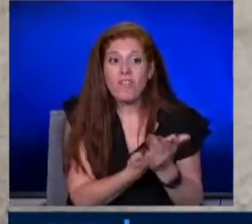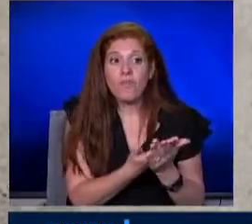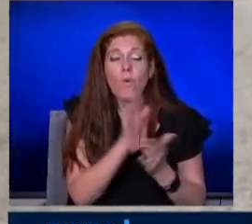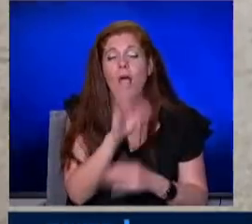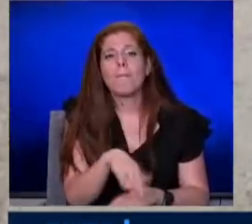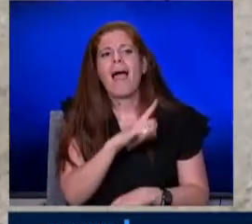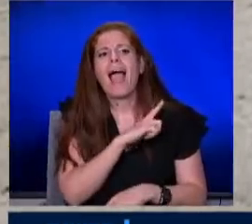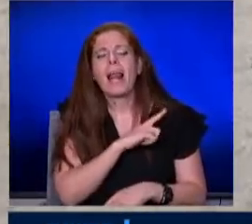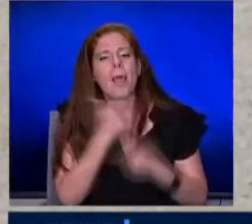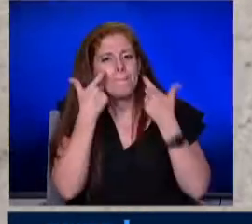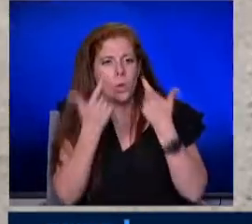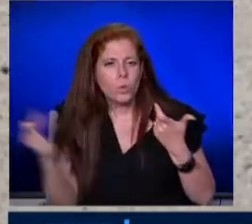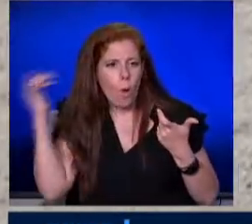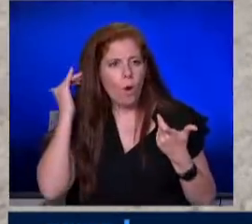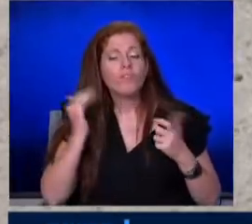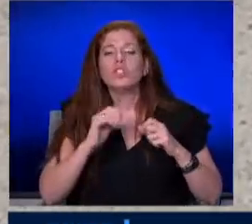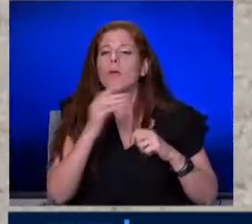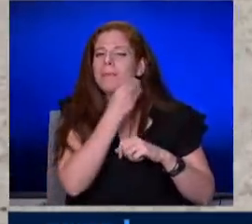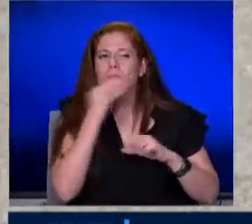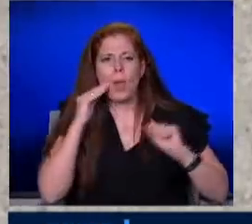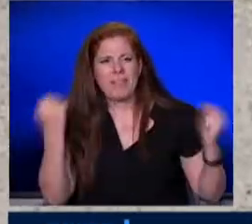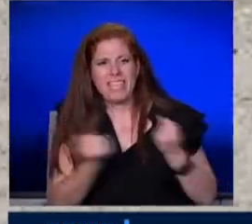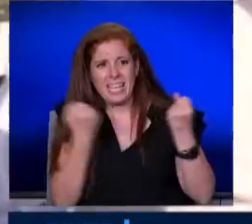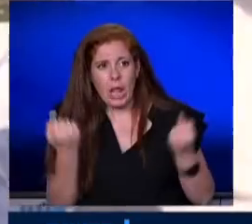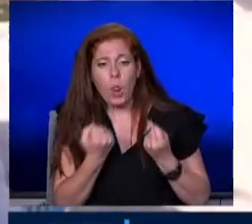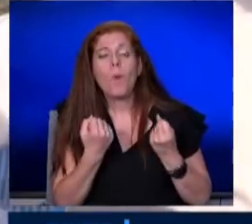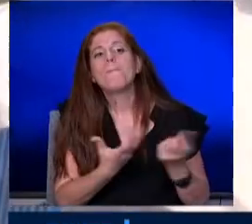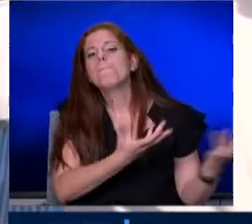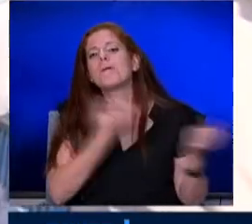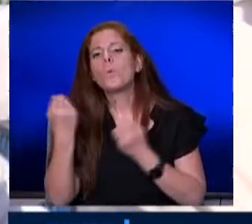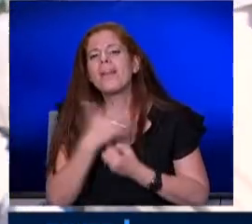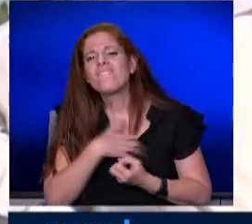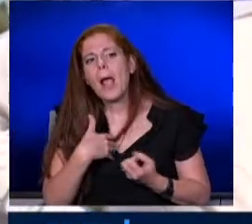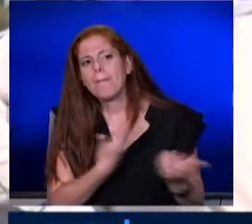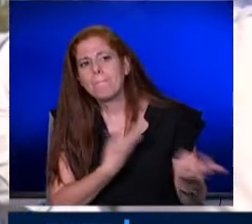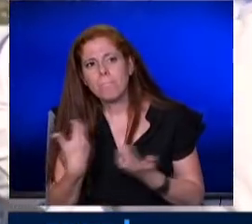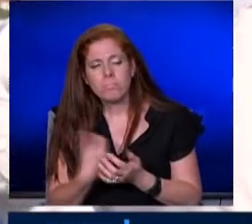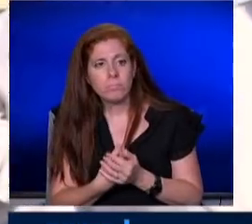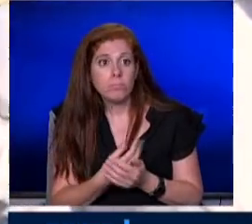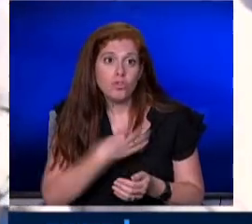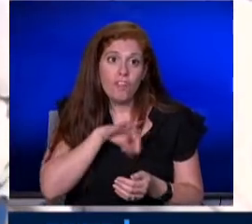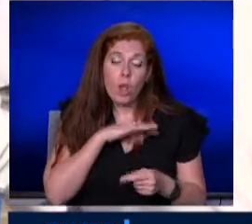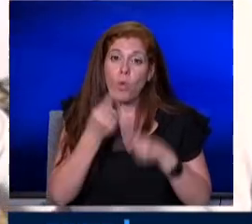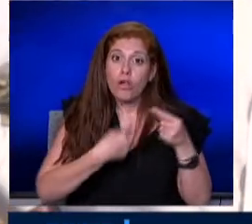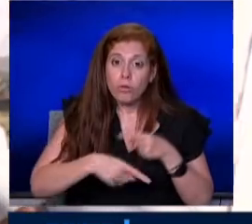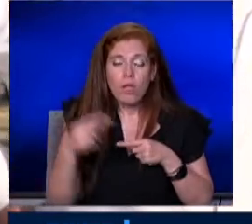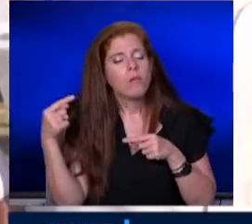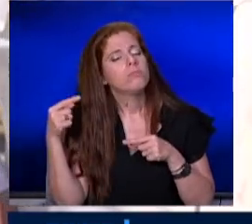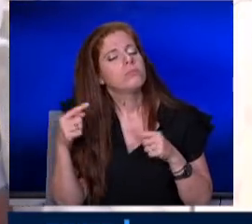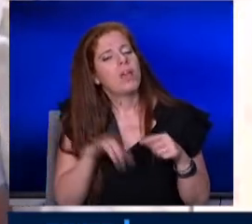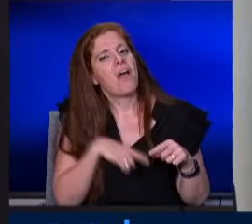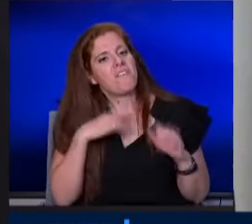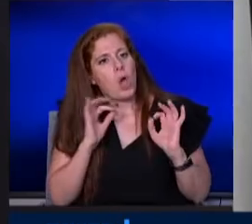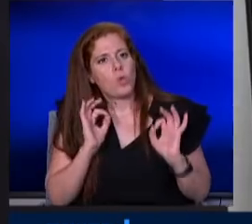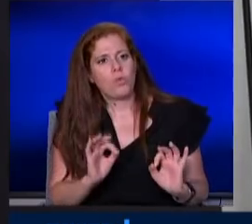העורף, שתרגלו בצהריים פינוי נפגעים מזירת אסון. בשבילנו זה חוויה מתקנת לבוא עכשיו השנה, ככה אחרי כל השבשה לנו